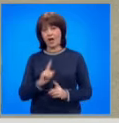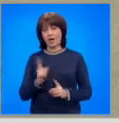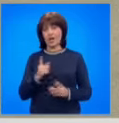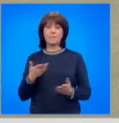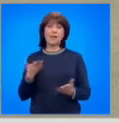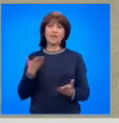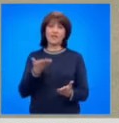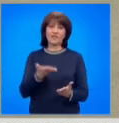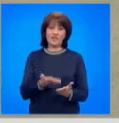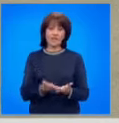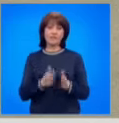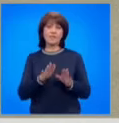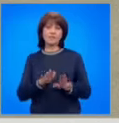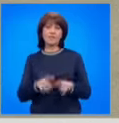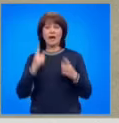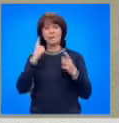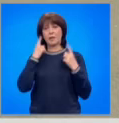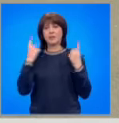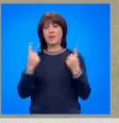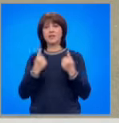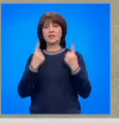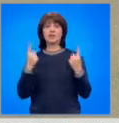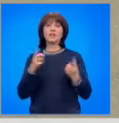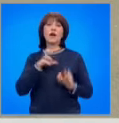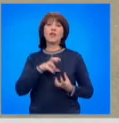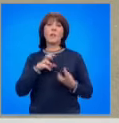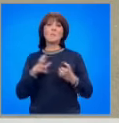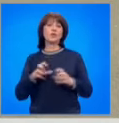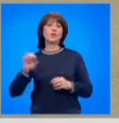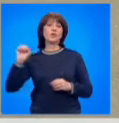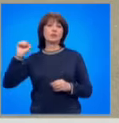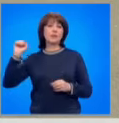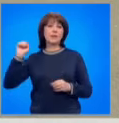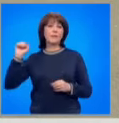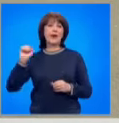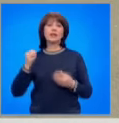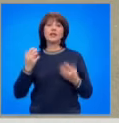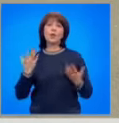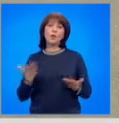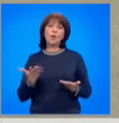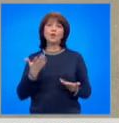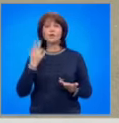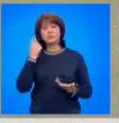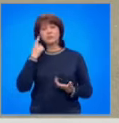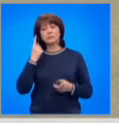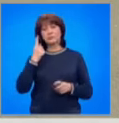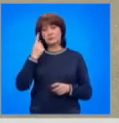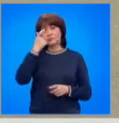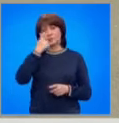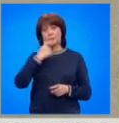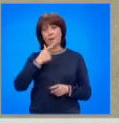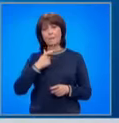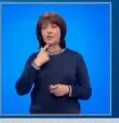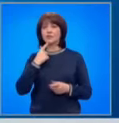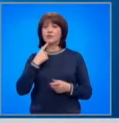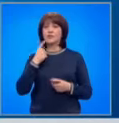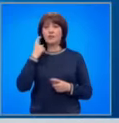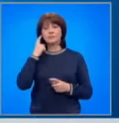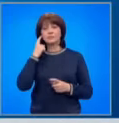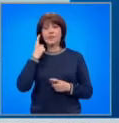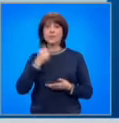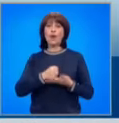и оставяме инициативата на политическите партии, които вече ще се го синхронизират и с бюджета.